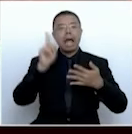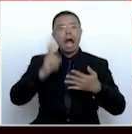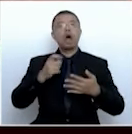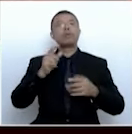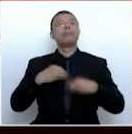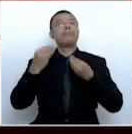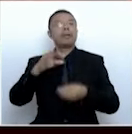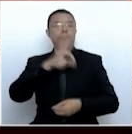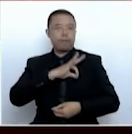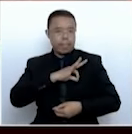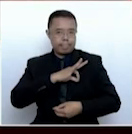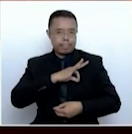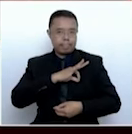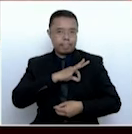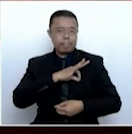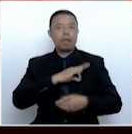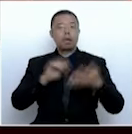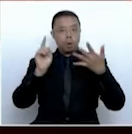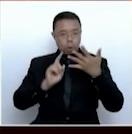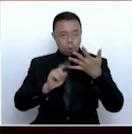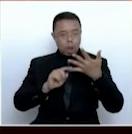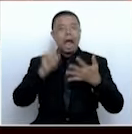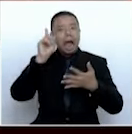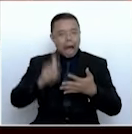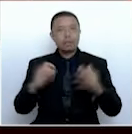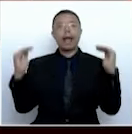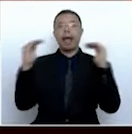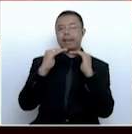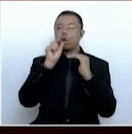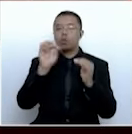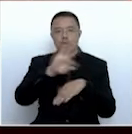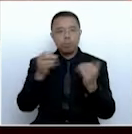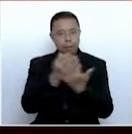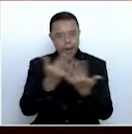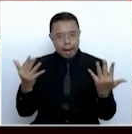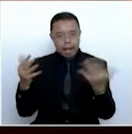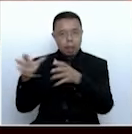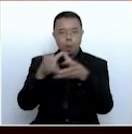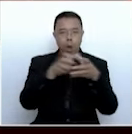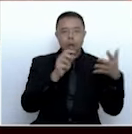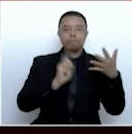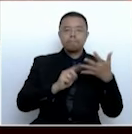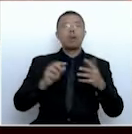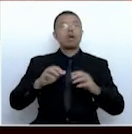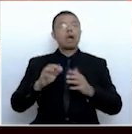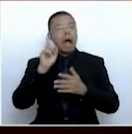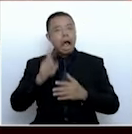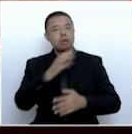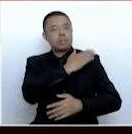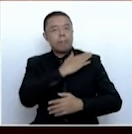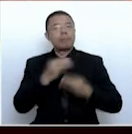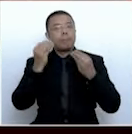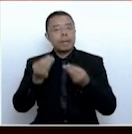ada manfaat, anfa'uhum linnas. Kekuasaan itu harus adil kepada semua golongan, dan kekuasaan itu harus mendahulukan